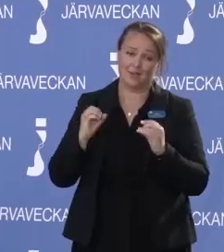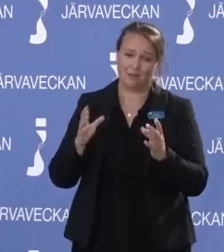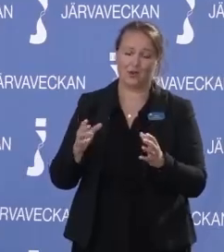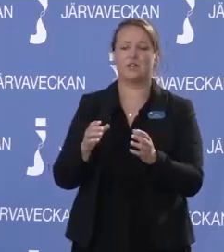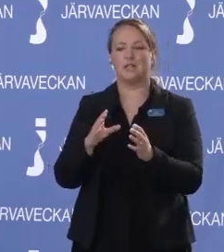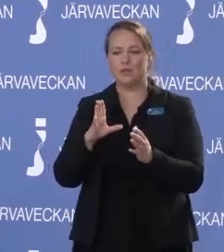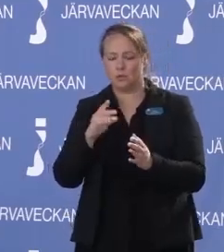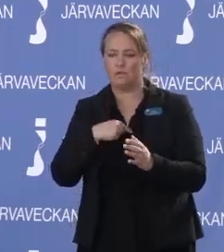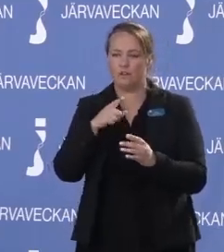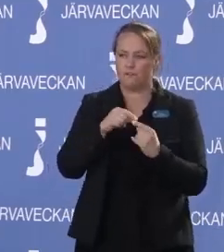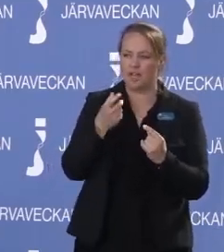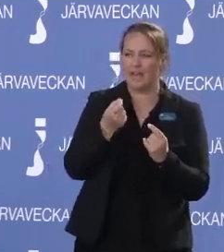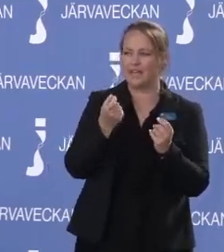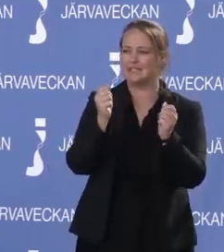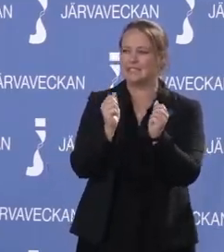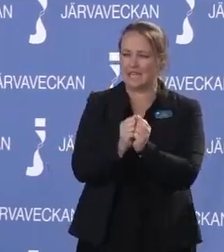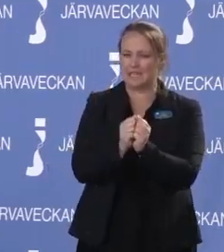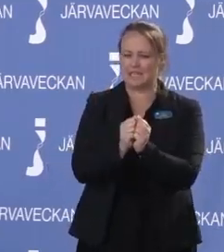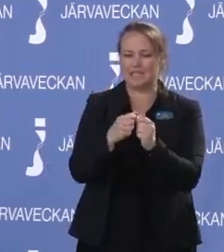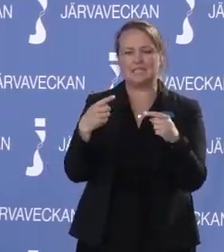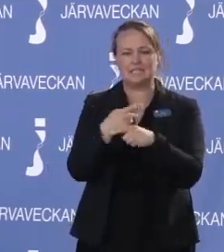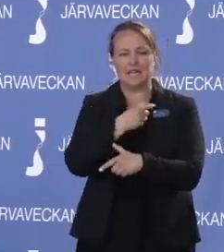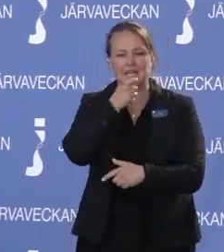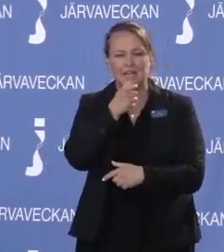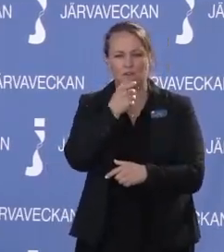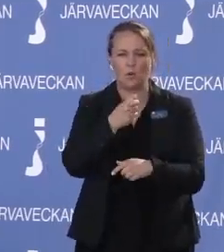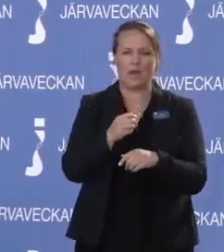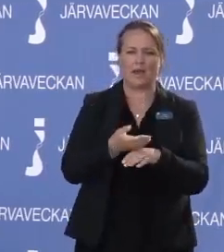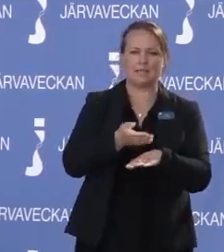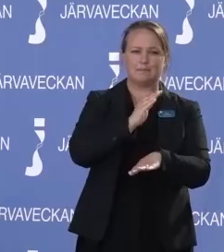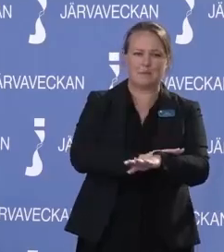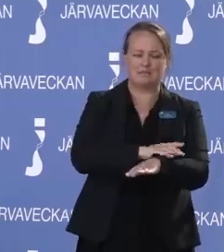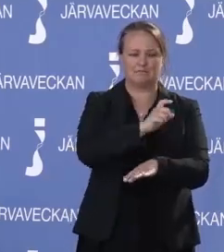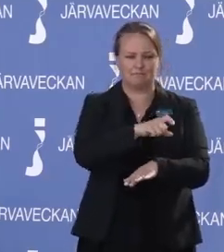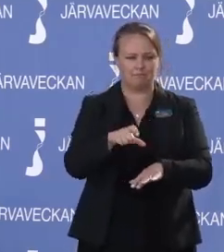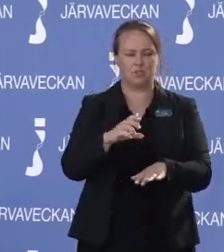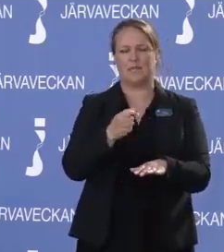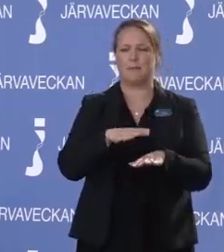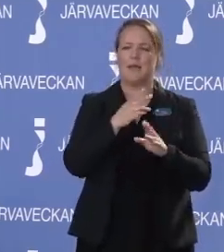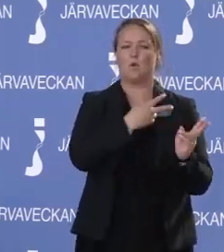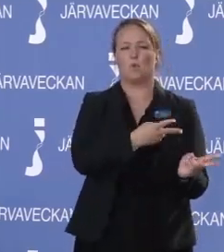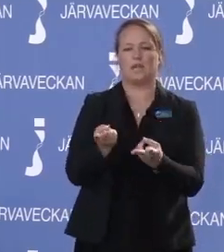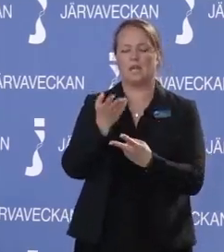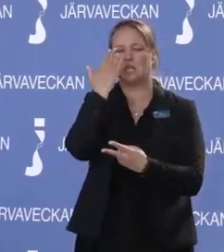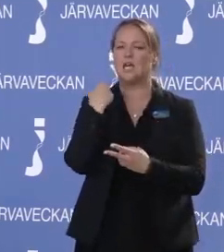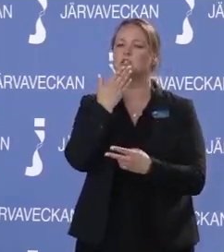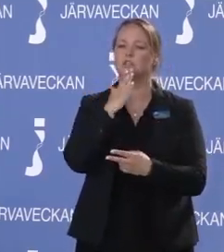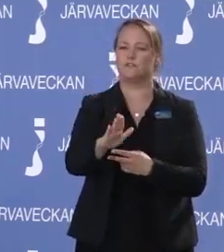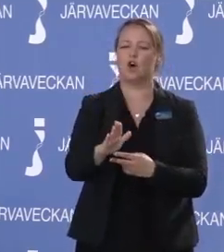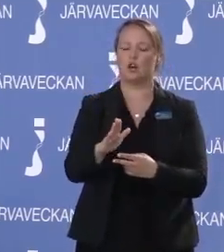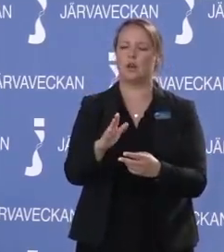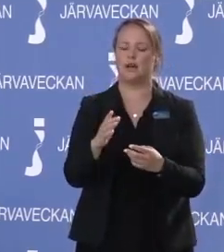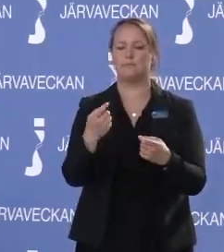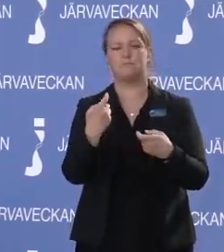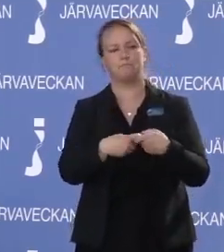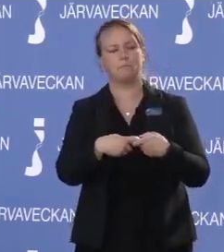ju vi en lite annan väg, att istället intervjua experter som på lite mer generellt sätt kunde svara på frågor om